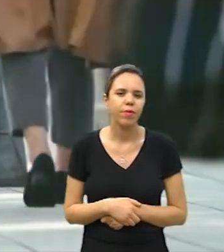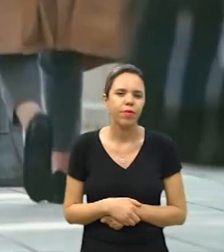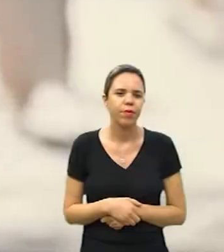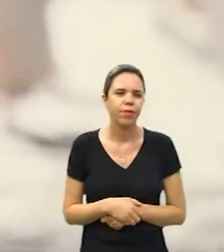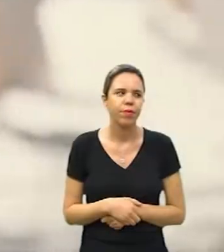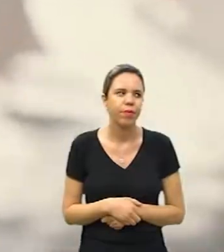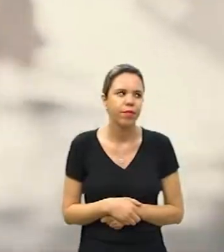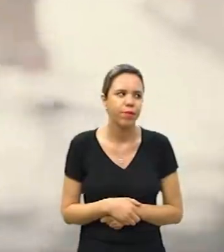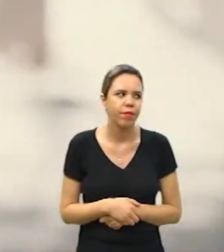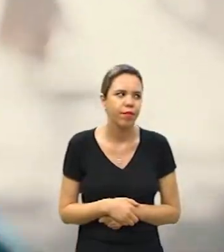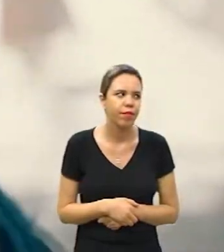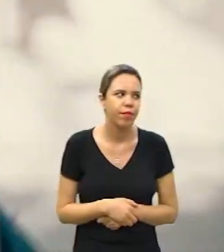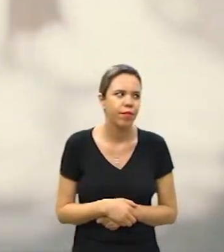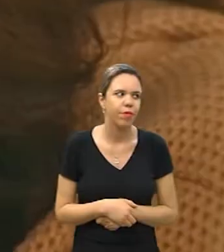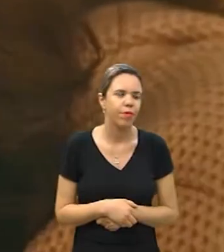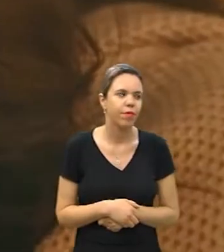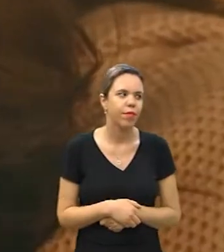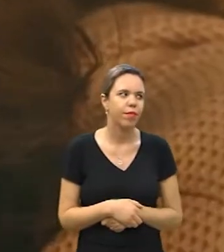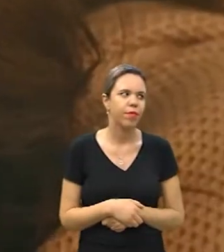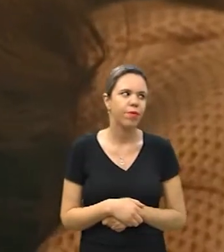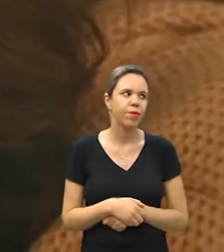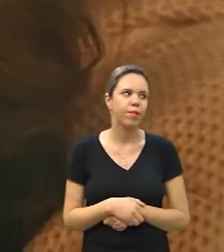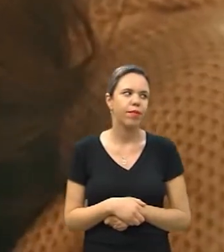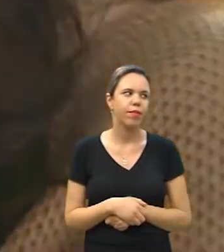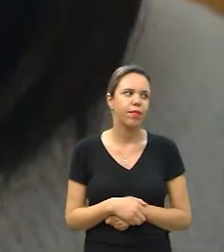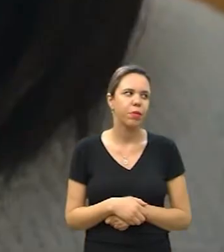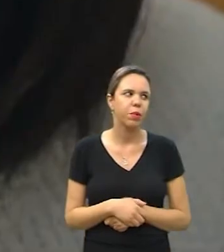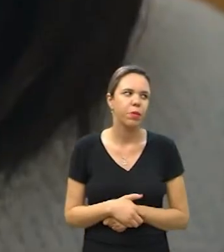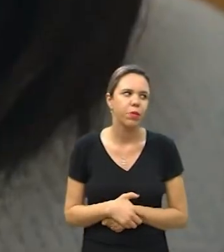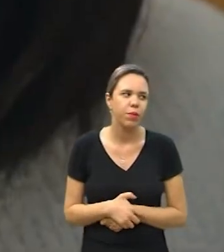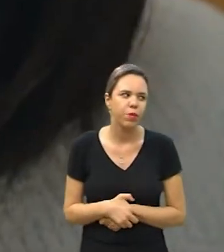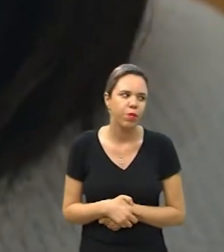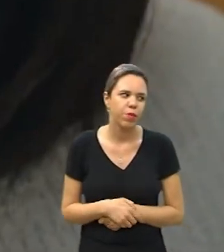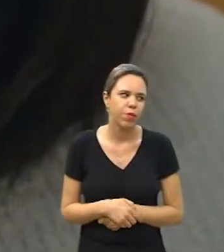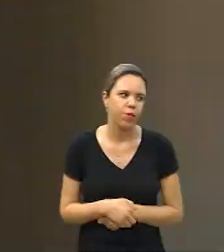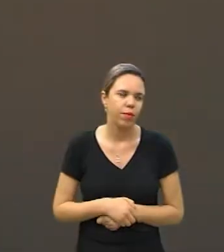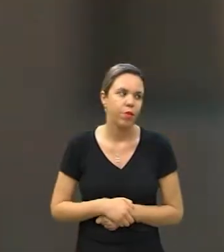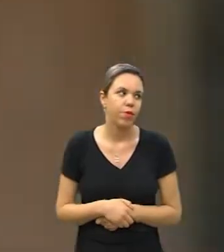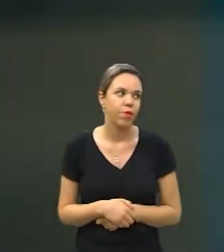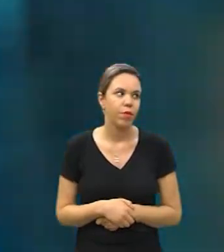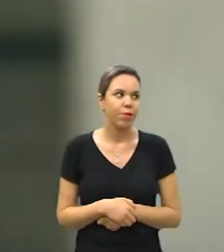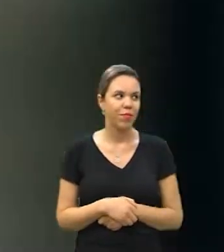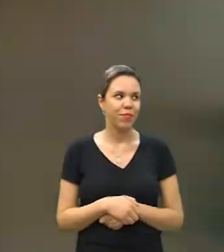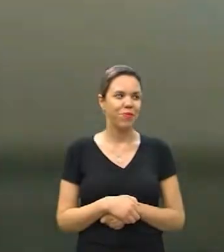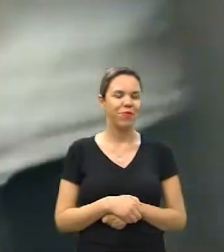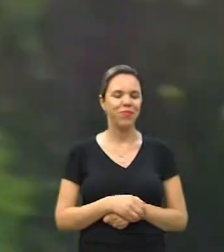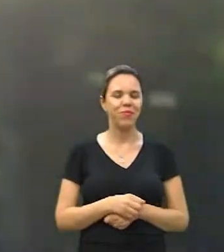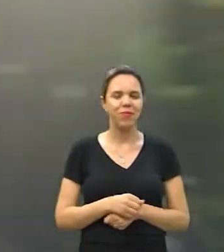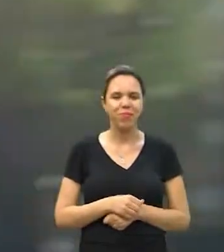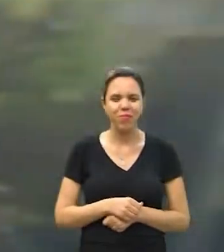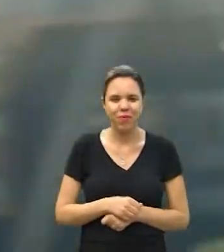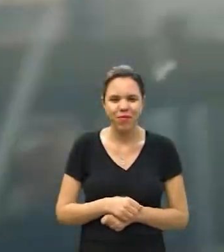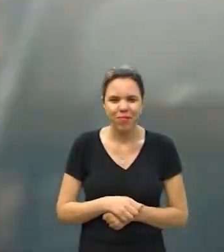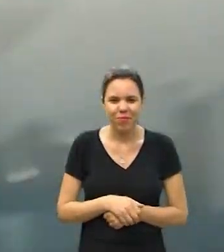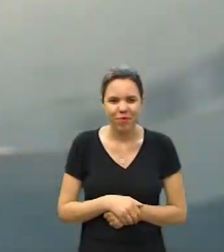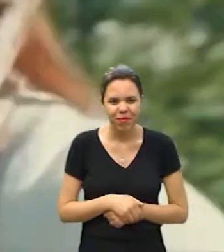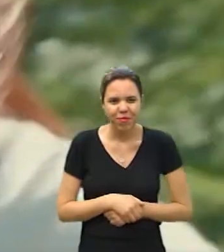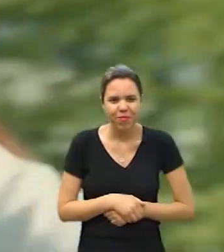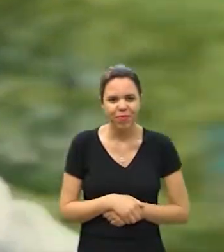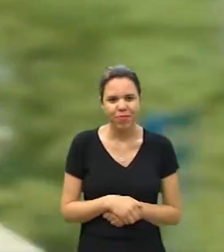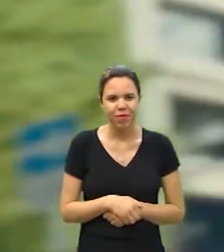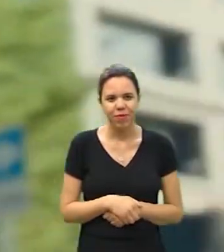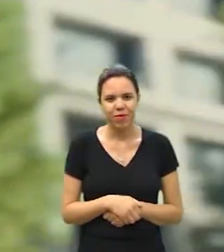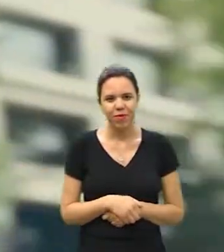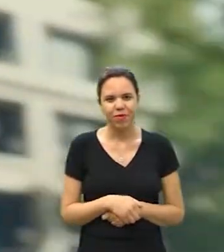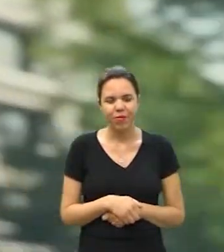運命に翻弄される二人の切なすぎる愛。二人の選んだ未来とは。君の